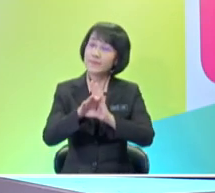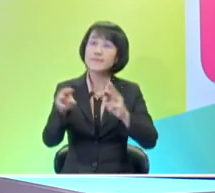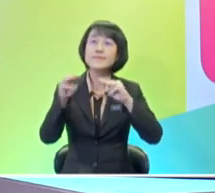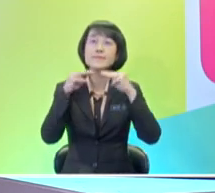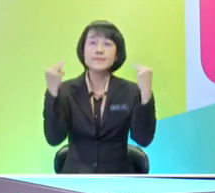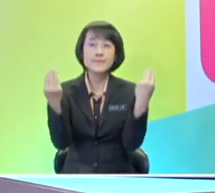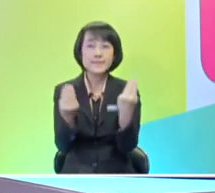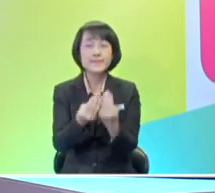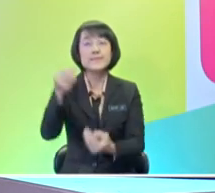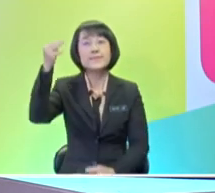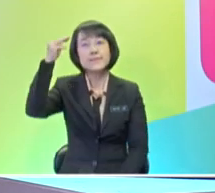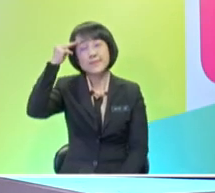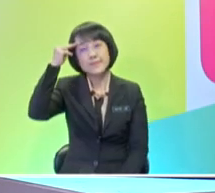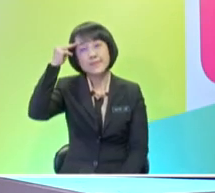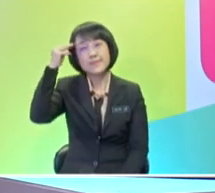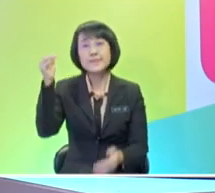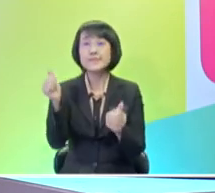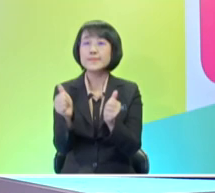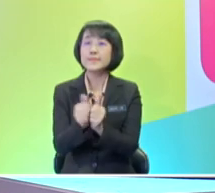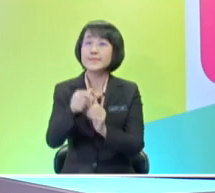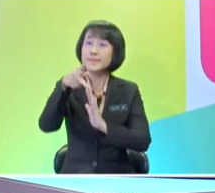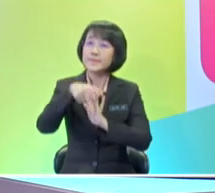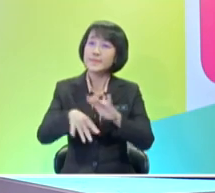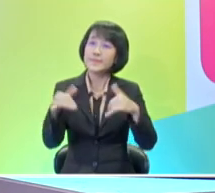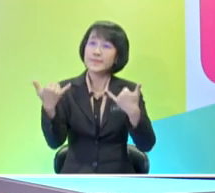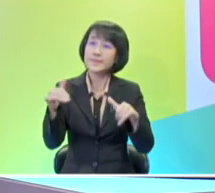dengan permainan tradisional masyarakat melayunya